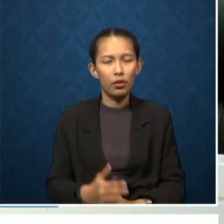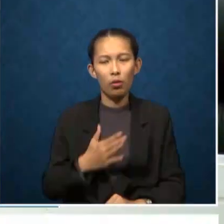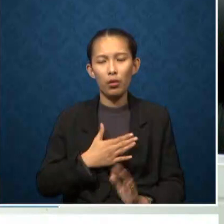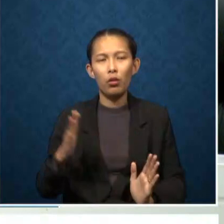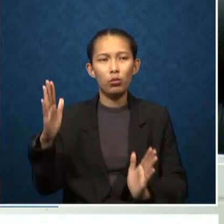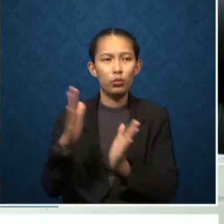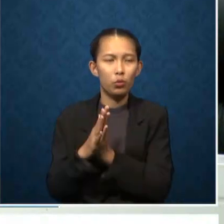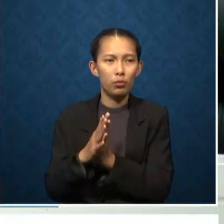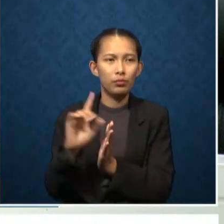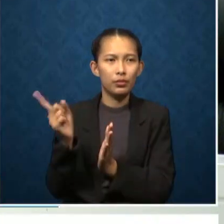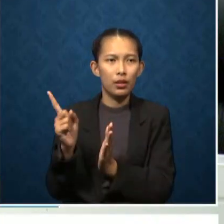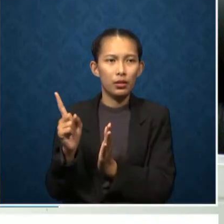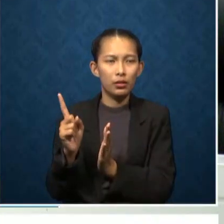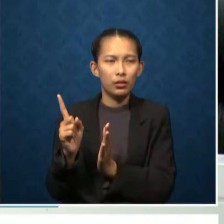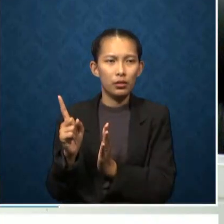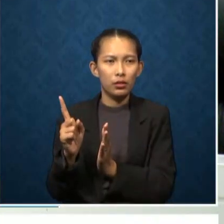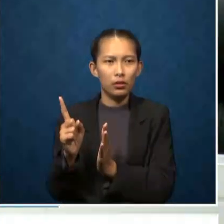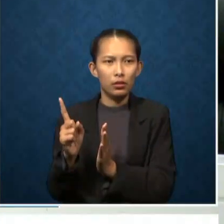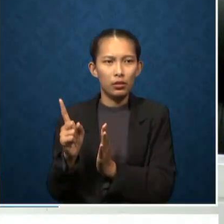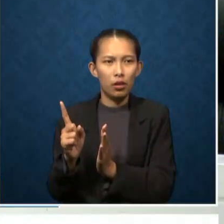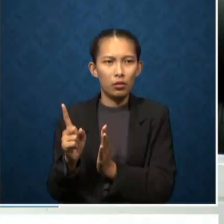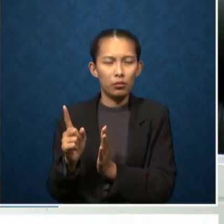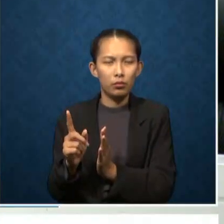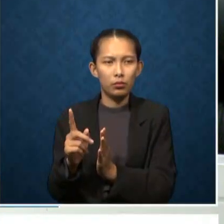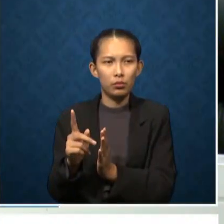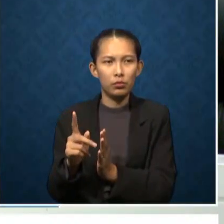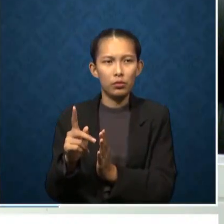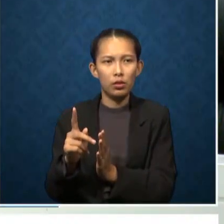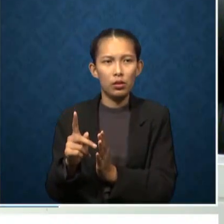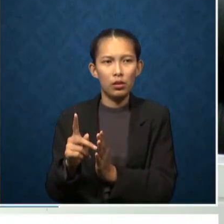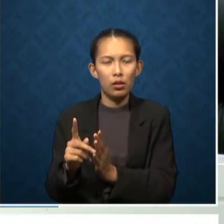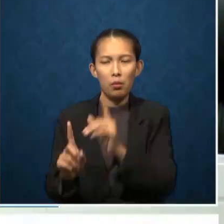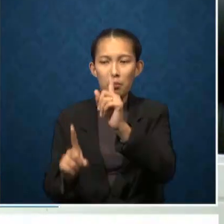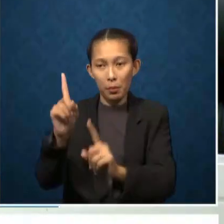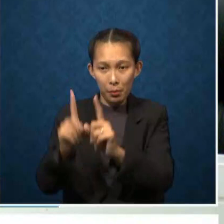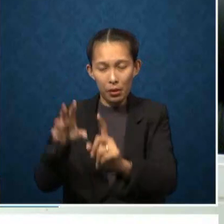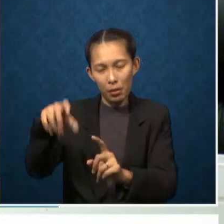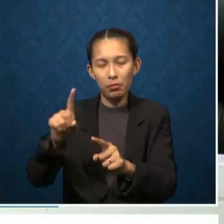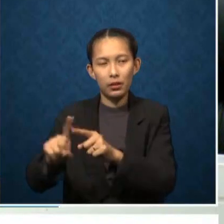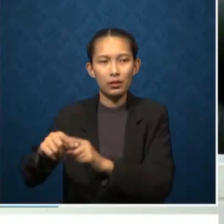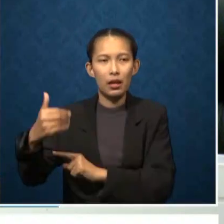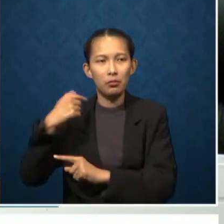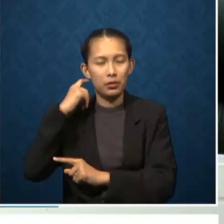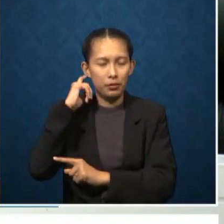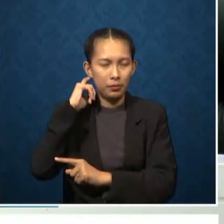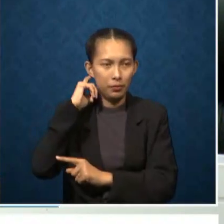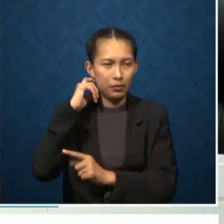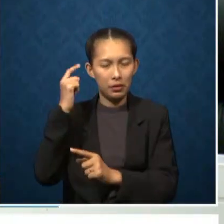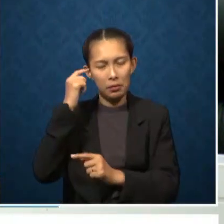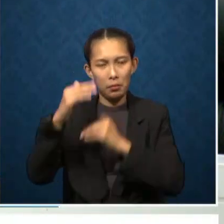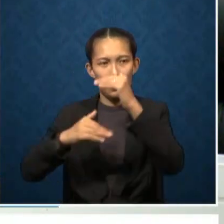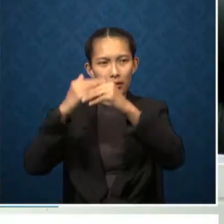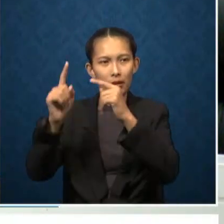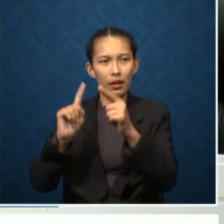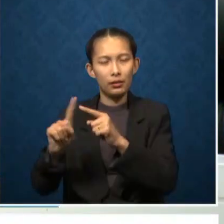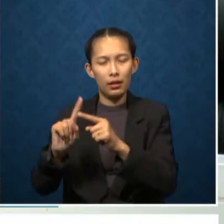ทั้งทางสำนักงานพัฒนารัฐบาลดิจิทัลแล้วก็สำนักงานสถิติแห่งชาติเร่งให้หน่วยงานเร่งพัฒนาระบบบัญชี